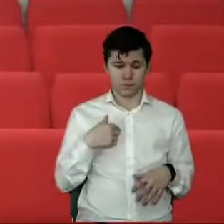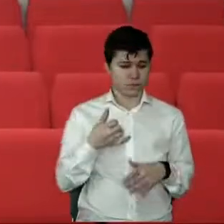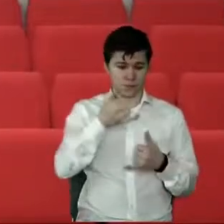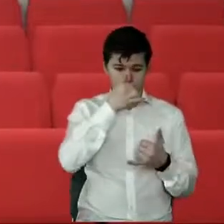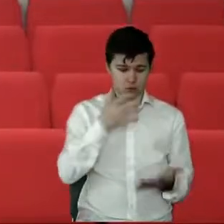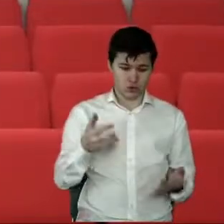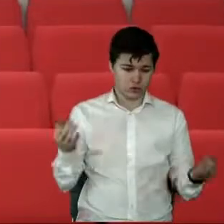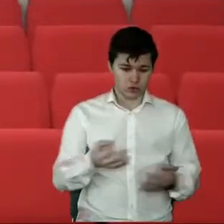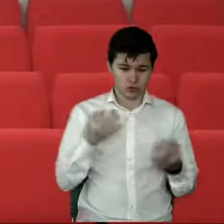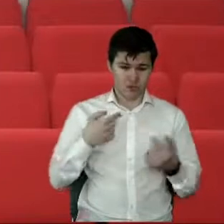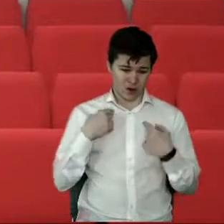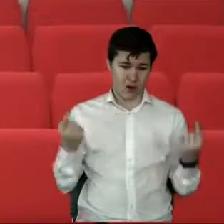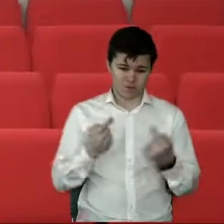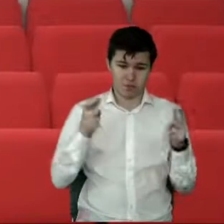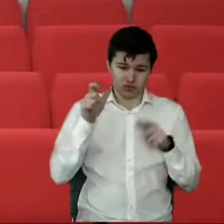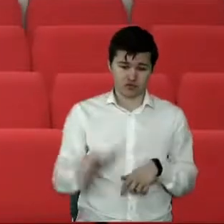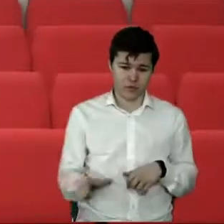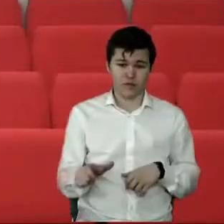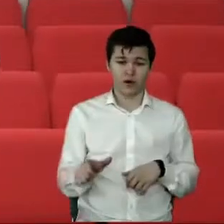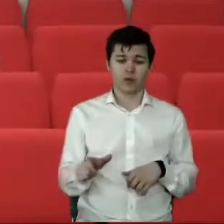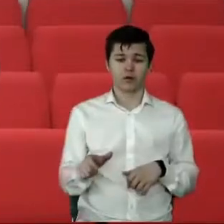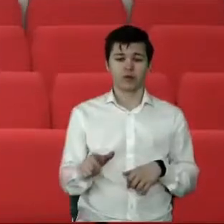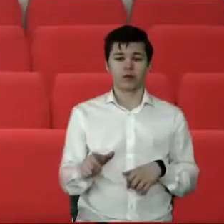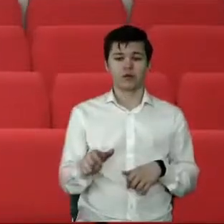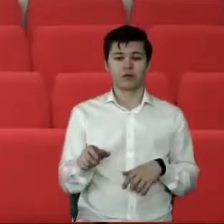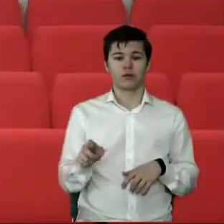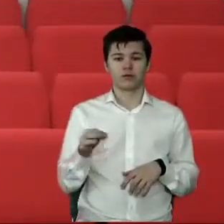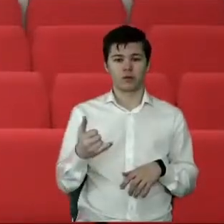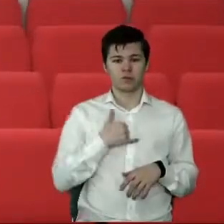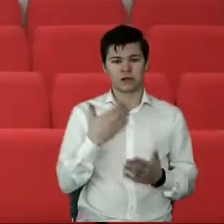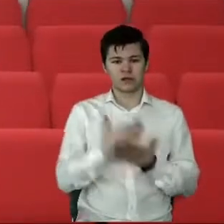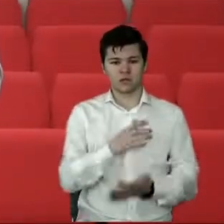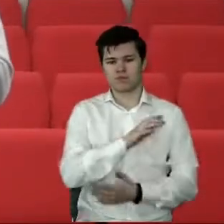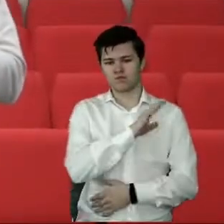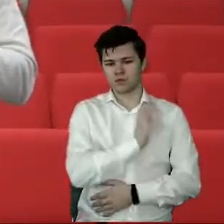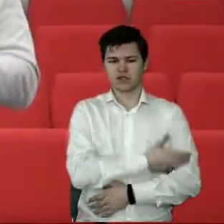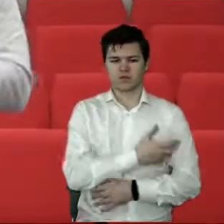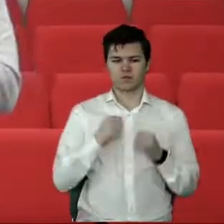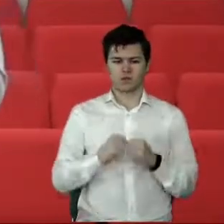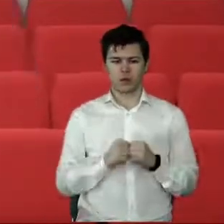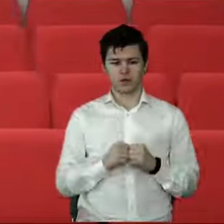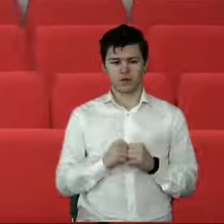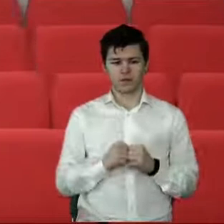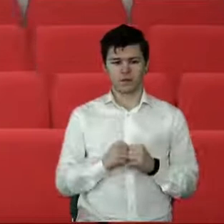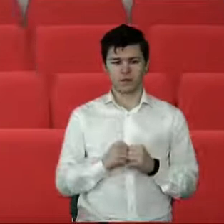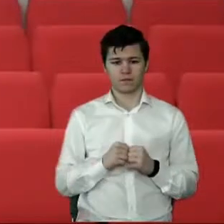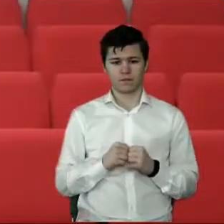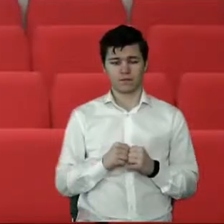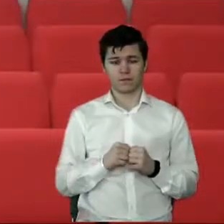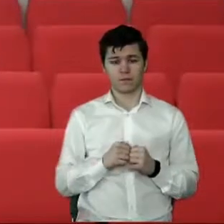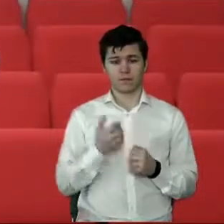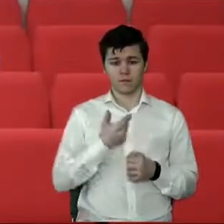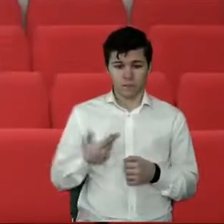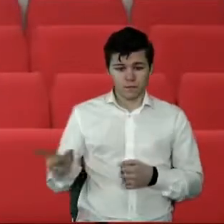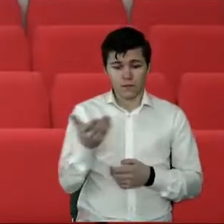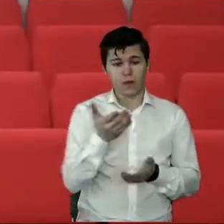не влияю, я ничтожный человек. Но у нас есть силы молитвы. Хорошо, у нас начинание есть молиться